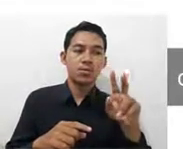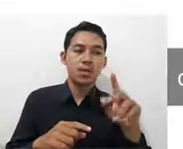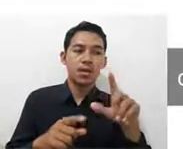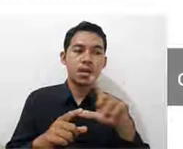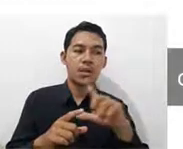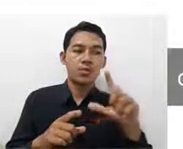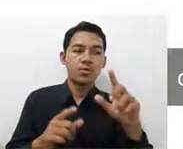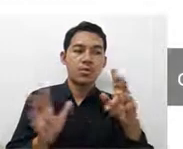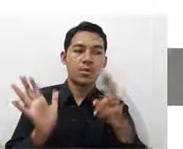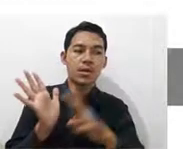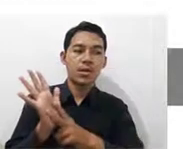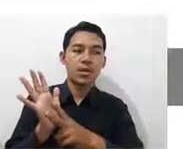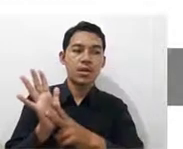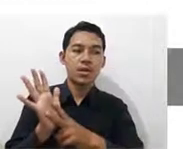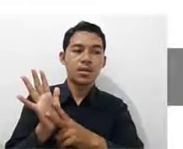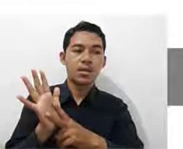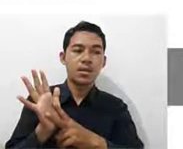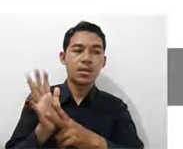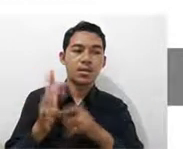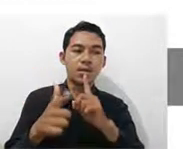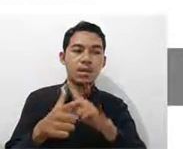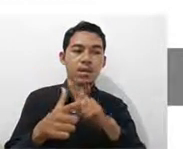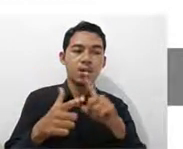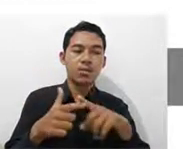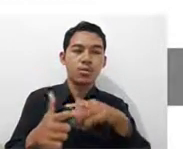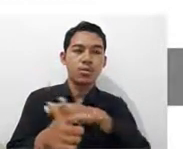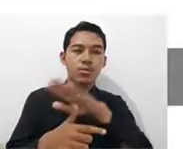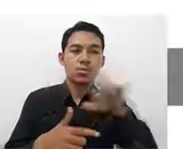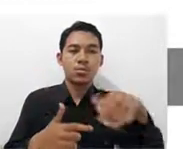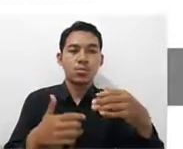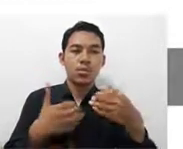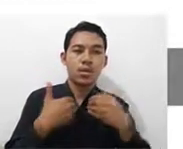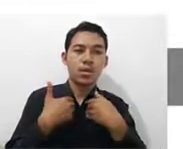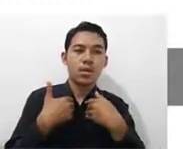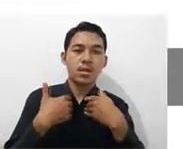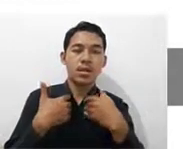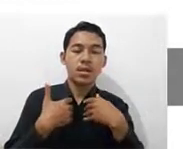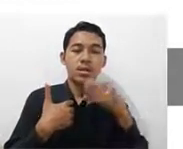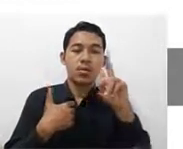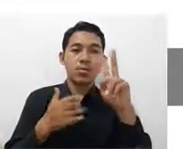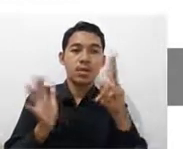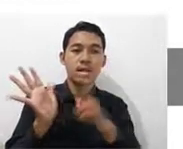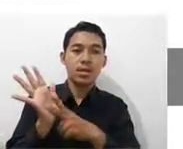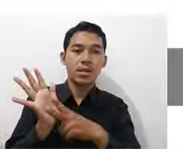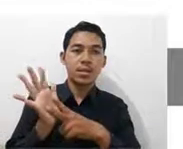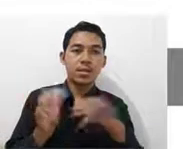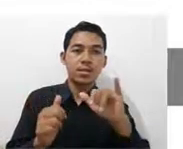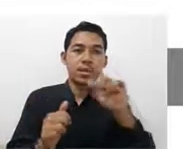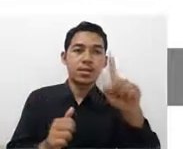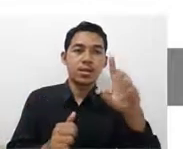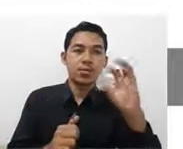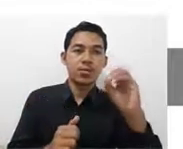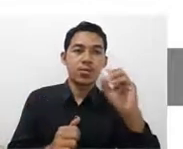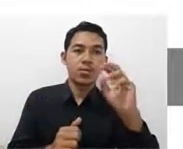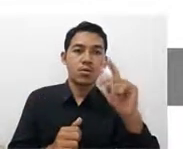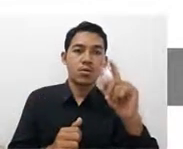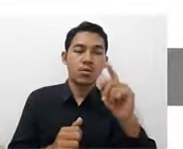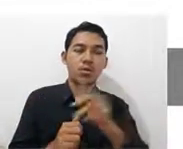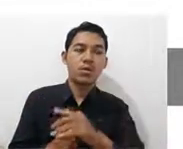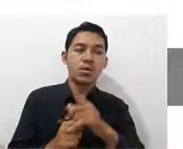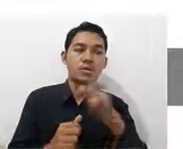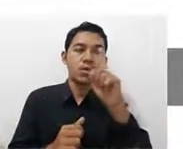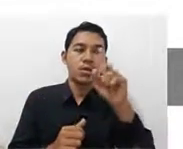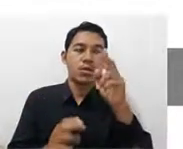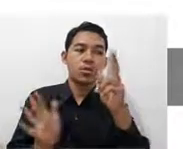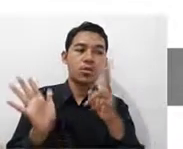ke N yang di bawah, atau semua ada kan ada 2 N, 2 not sama 1 OR ya. Jadi satu N